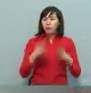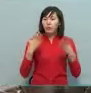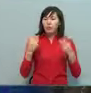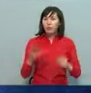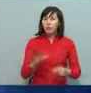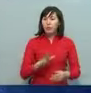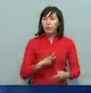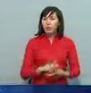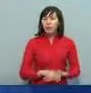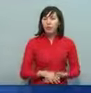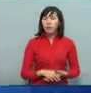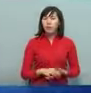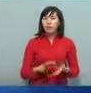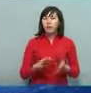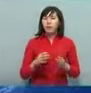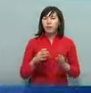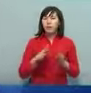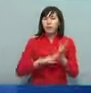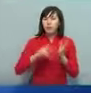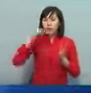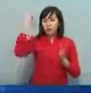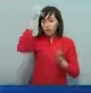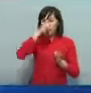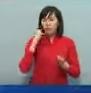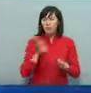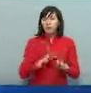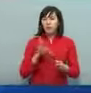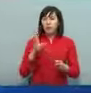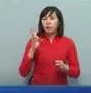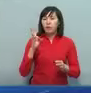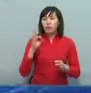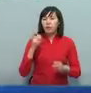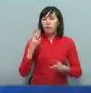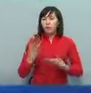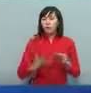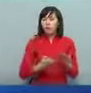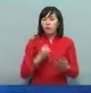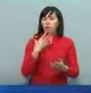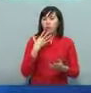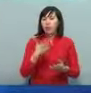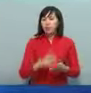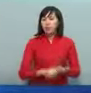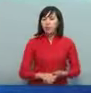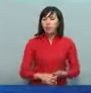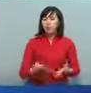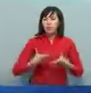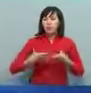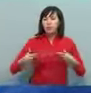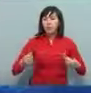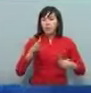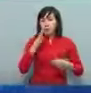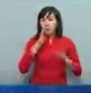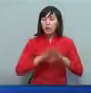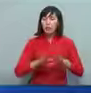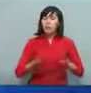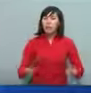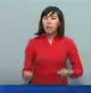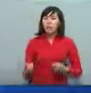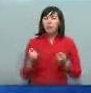Туған апа қазір 80 жасқа таяп қалды, десе де жүріп тұру ширақ шаруаға епті. Көктем шыққалы немере шөбересін ертіп,